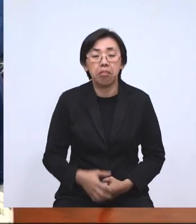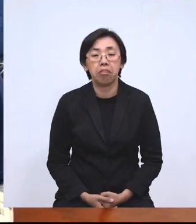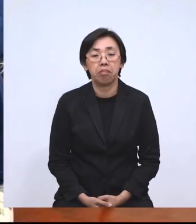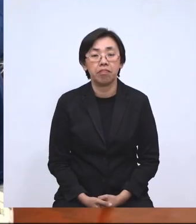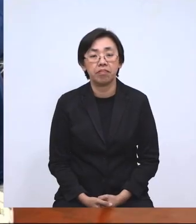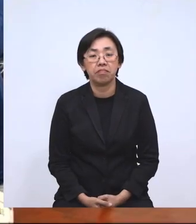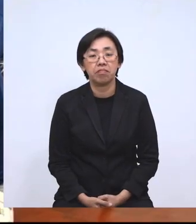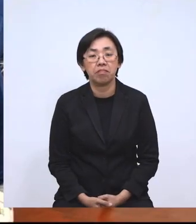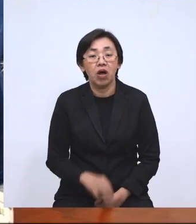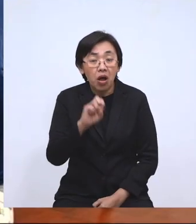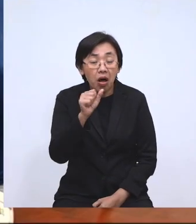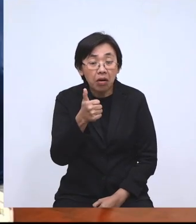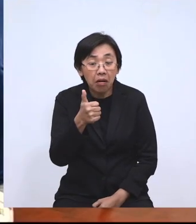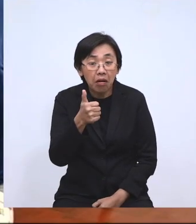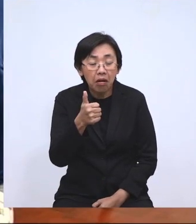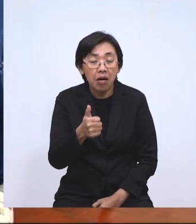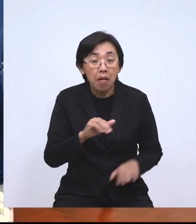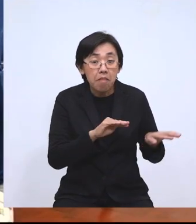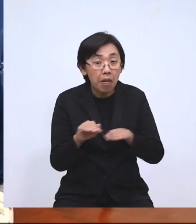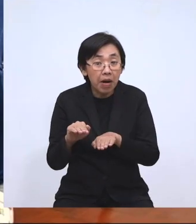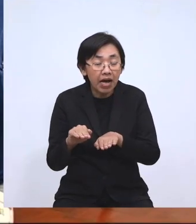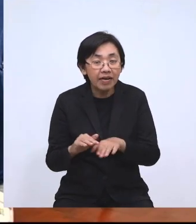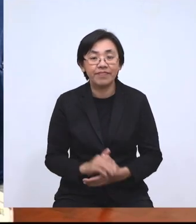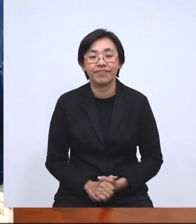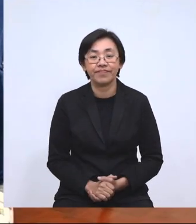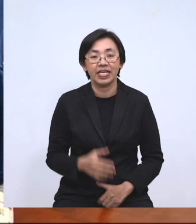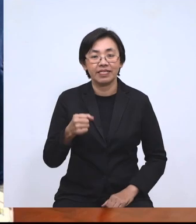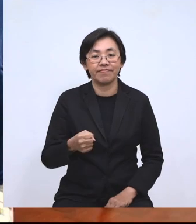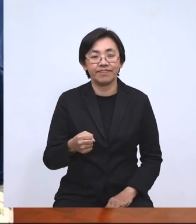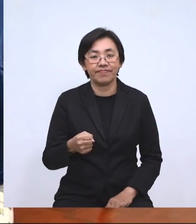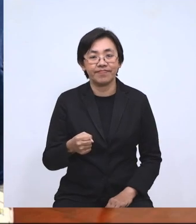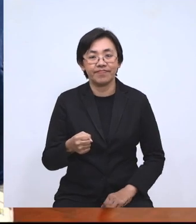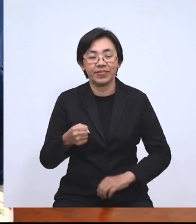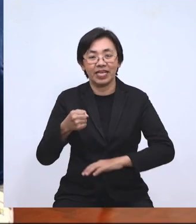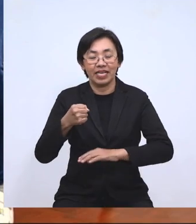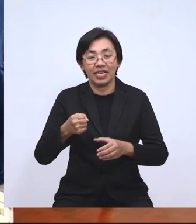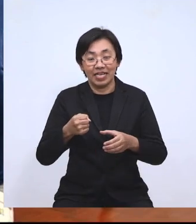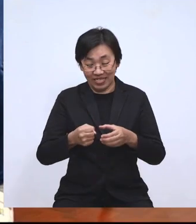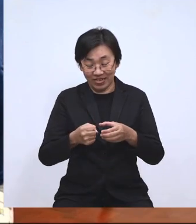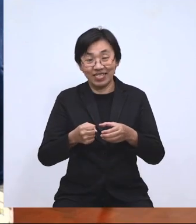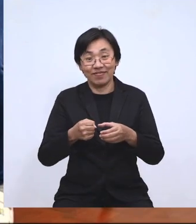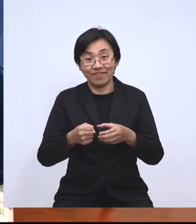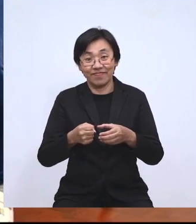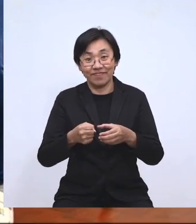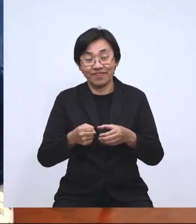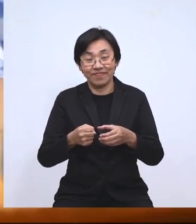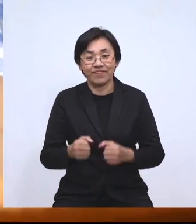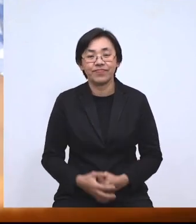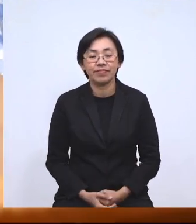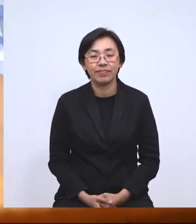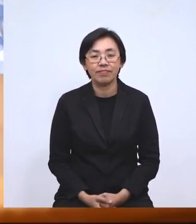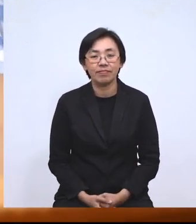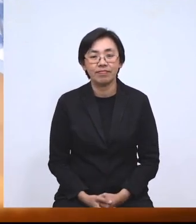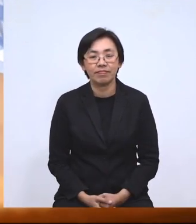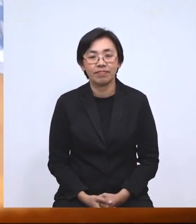ลองดูโอเคนะมาพร้อมนะครับ1จับแก้วครับคุณหวานทำพร้อมกันจับแก้วครับ จับแก้วพร้อมก ันหวาน